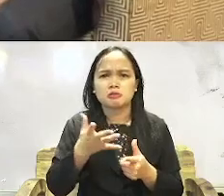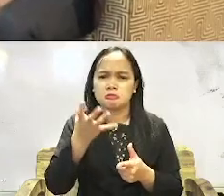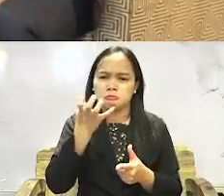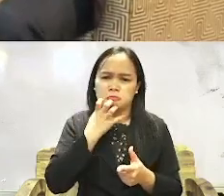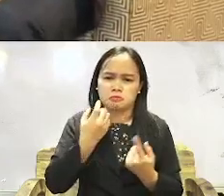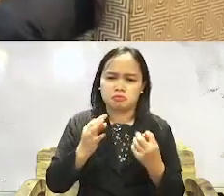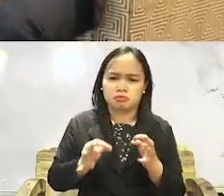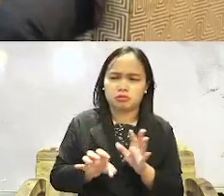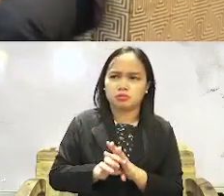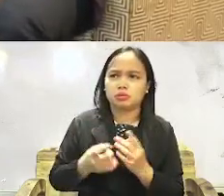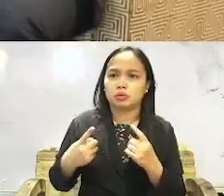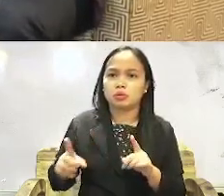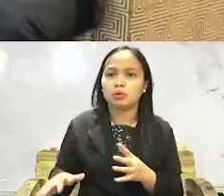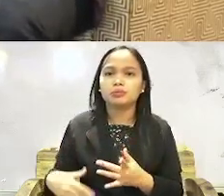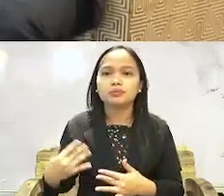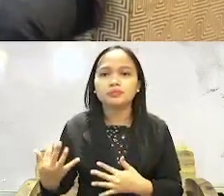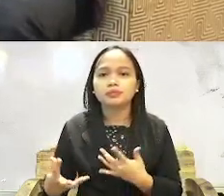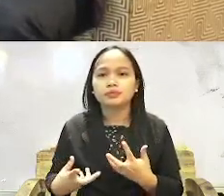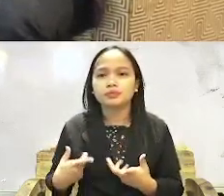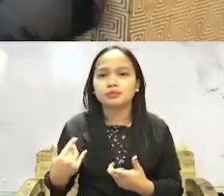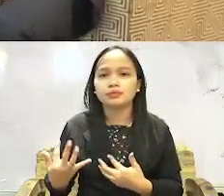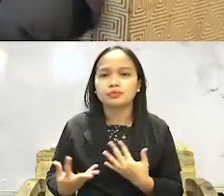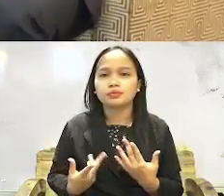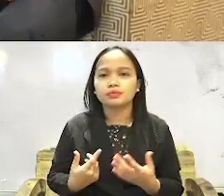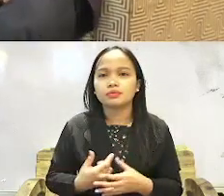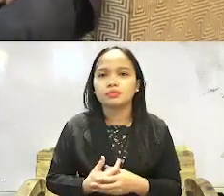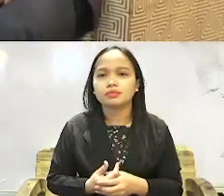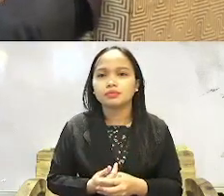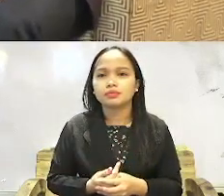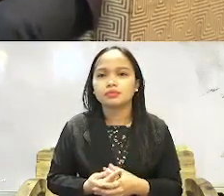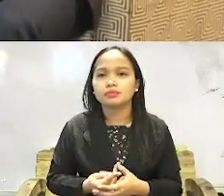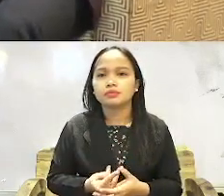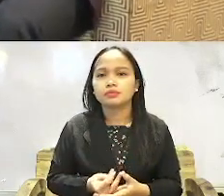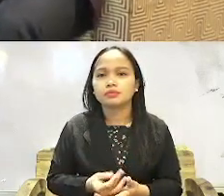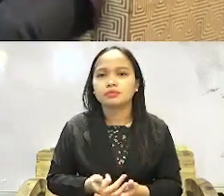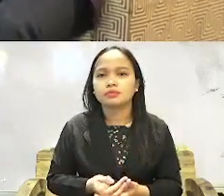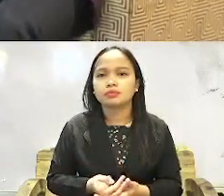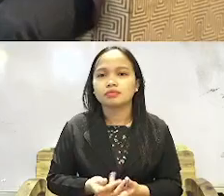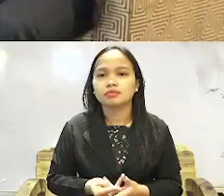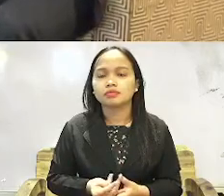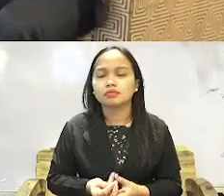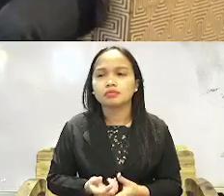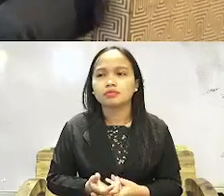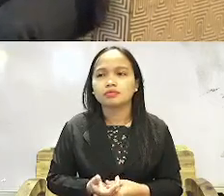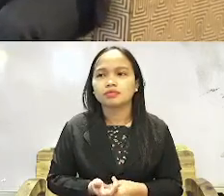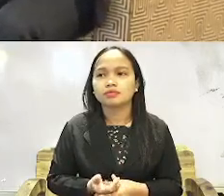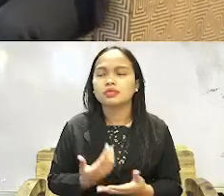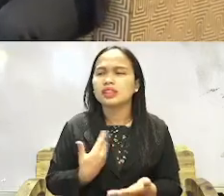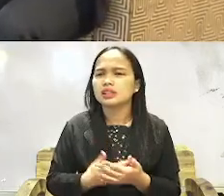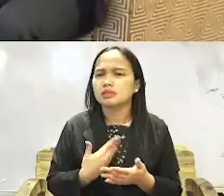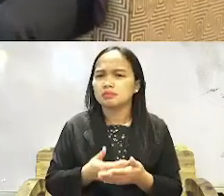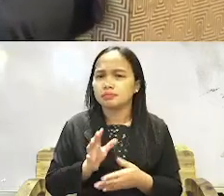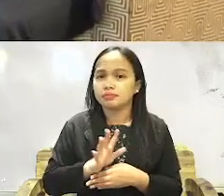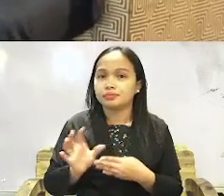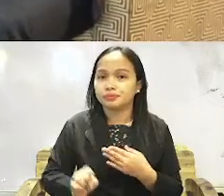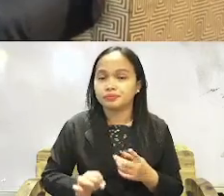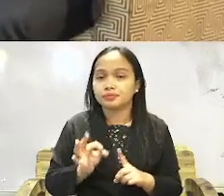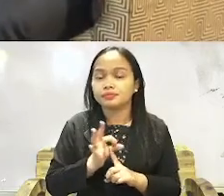impyerno. Yeah. Di ba? Ilipat natin dito sa ating pinag-uusapan. Magtatapos na ang